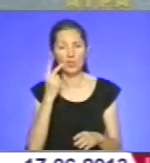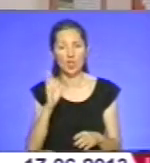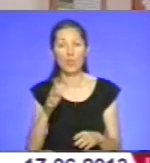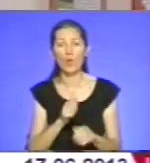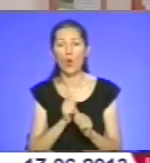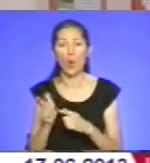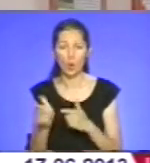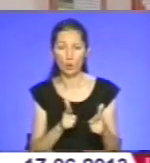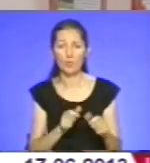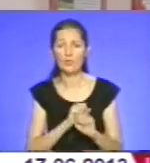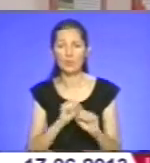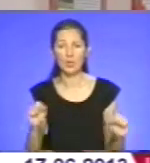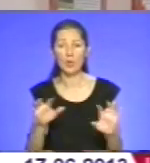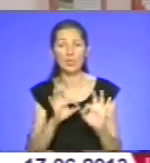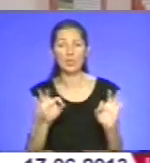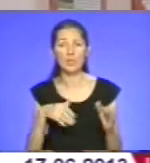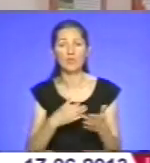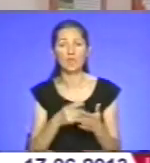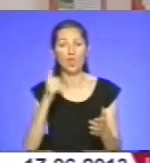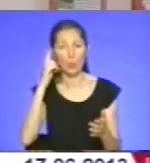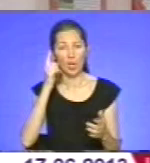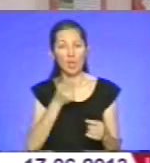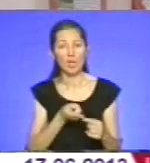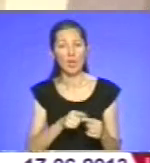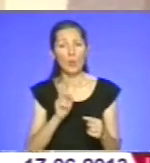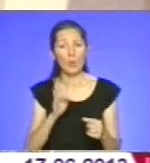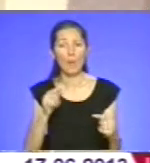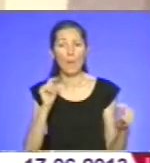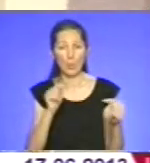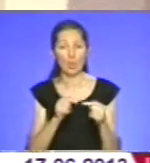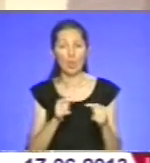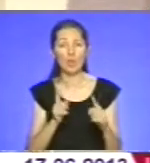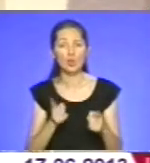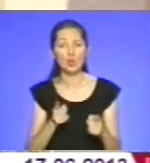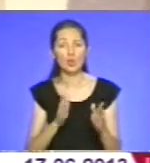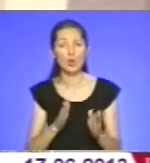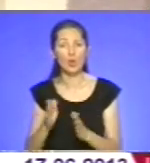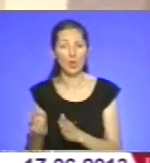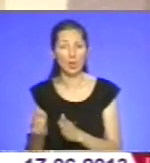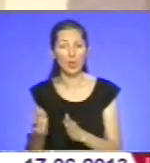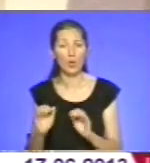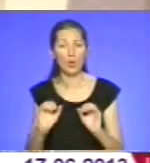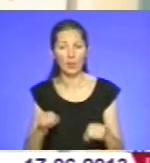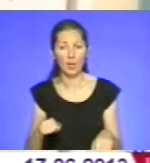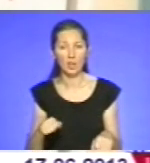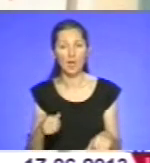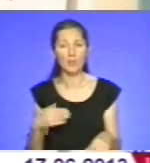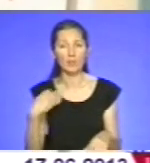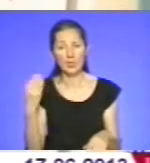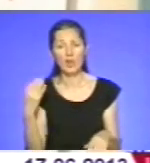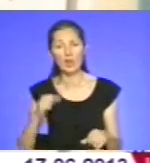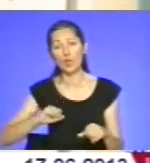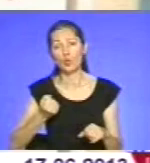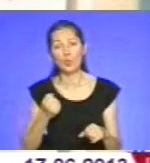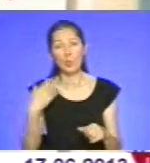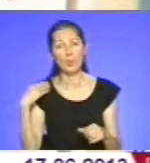висловити навіть ті думки, які протирічили існуючому режиму, підставити дружнє плече, порадити і допомогти. Принаймні,